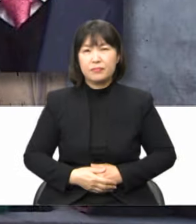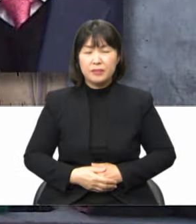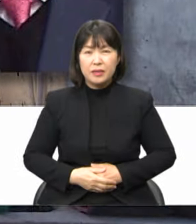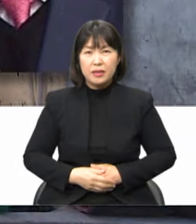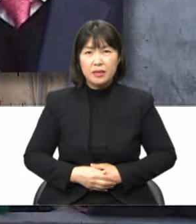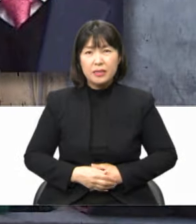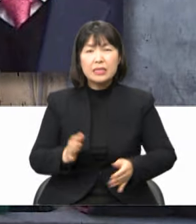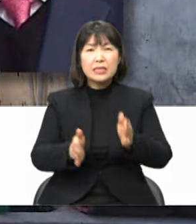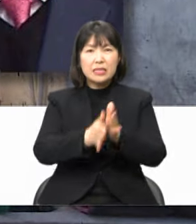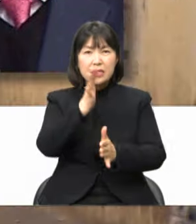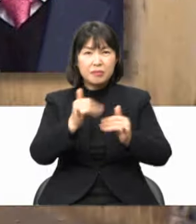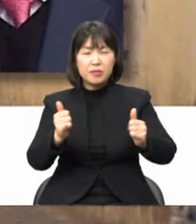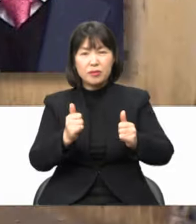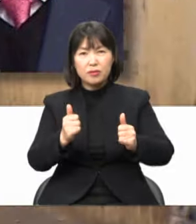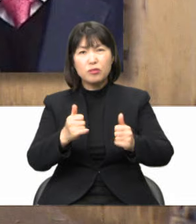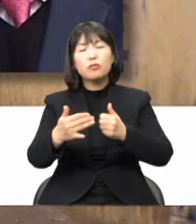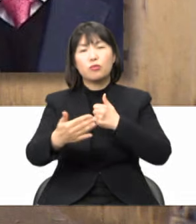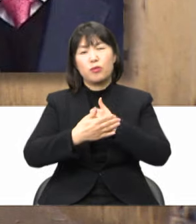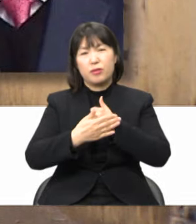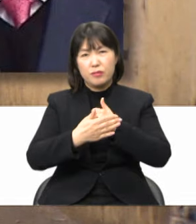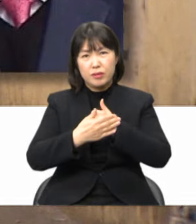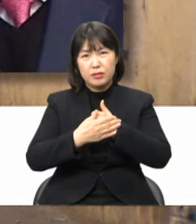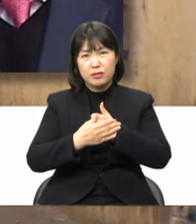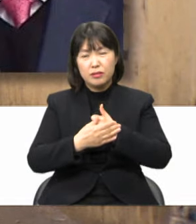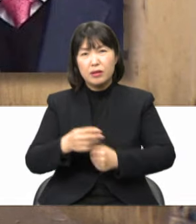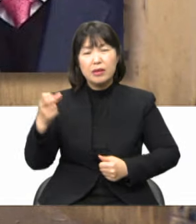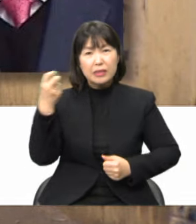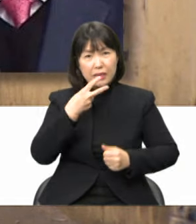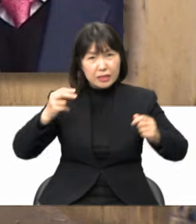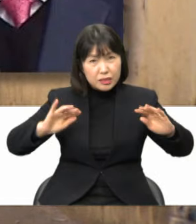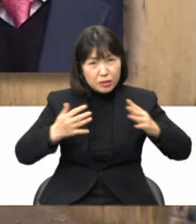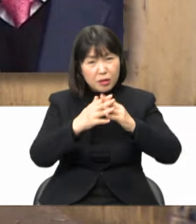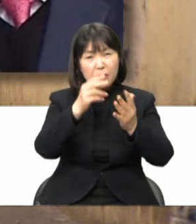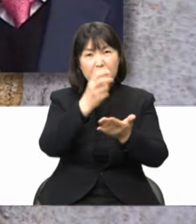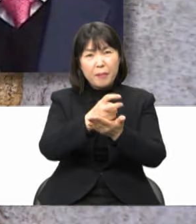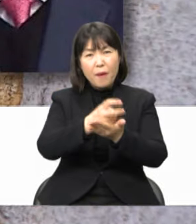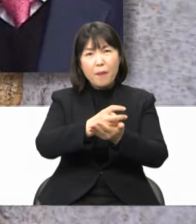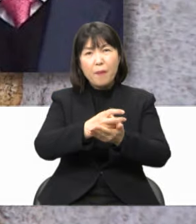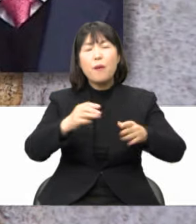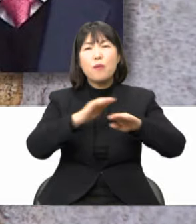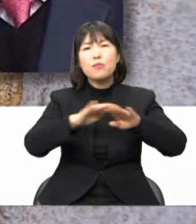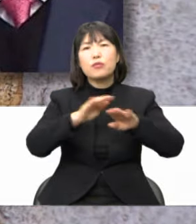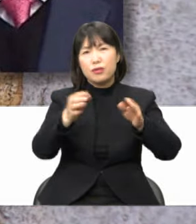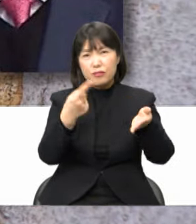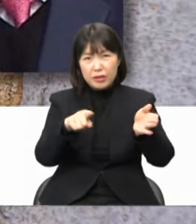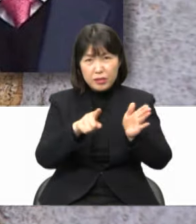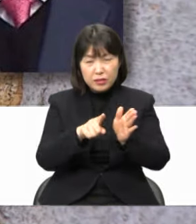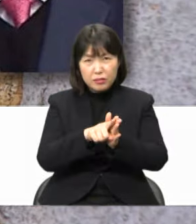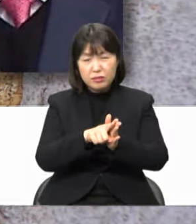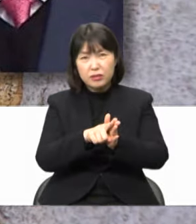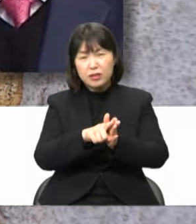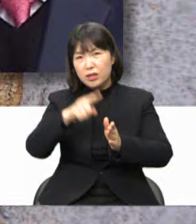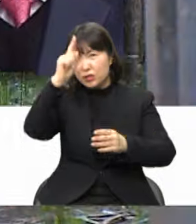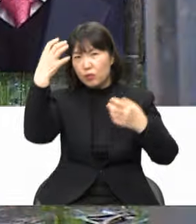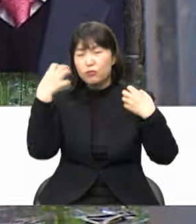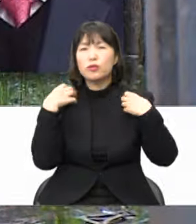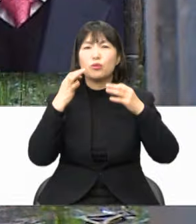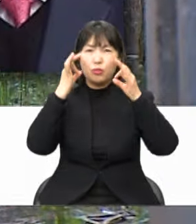협조를 좀 구해서이 재개발 재건축이 완화될 수 있도록이 정부에서